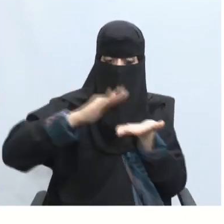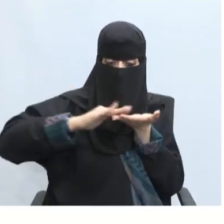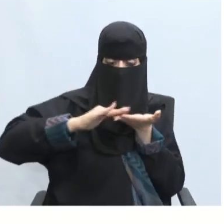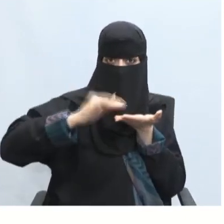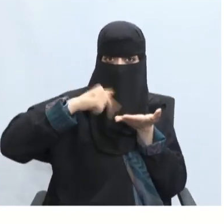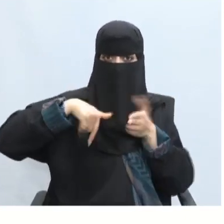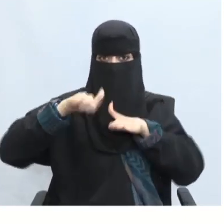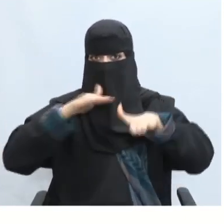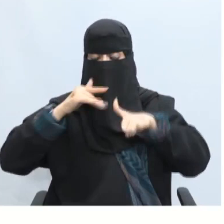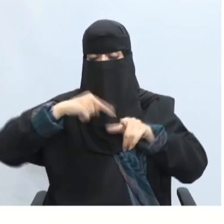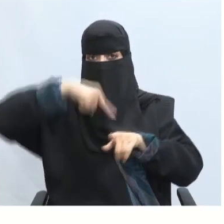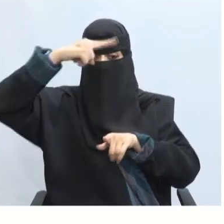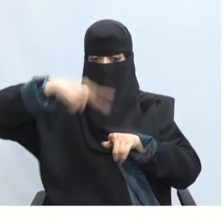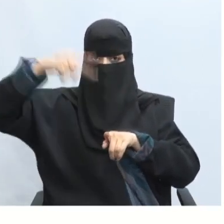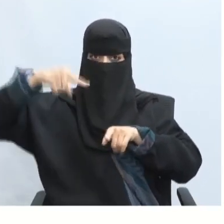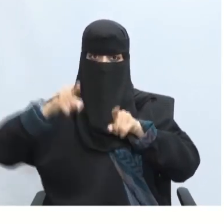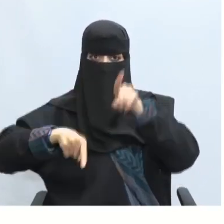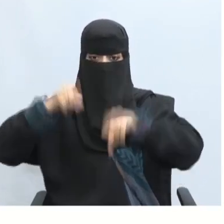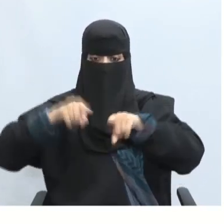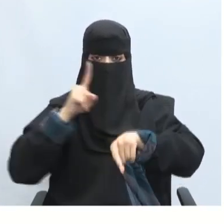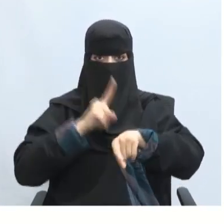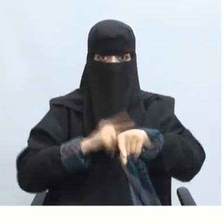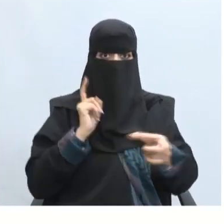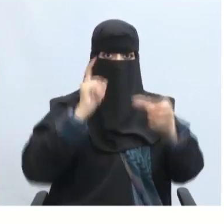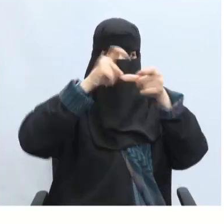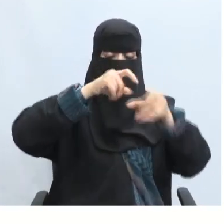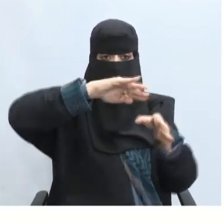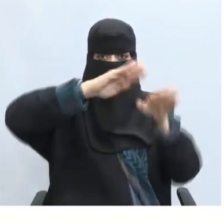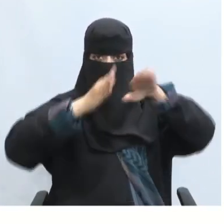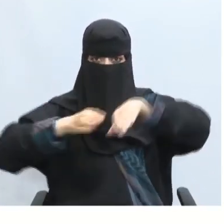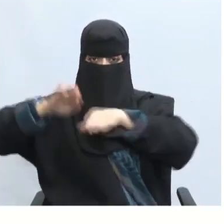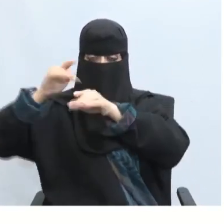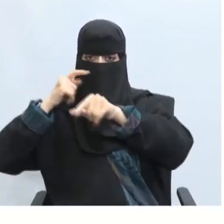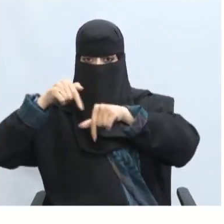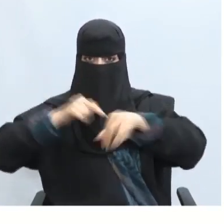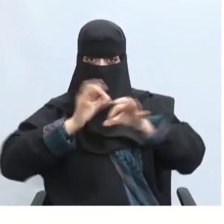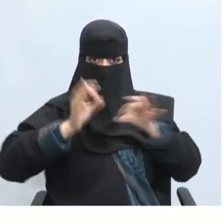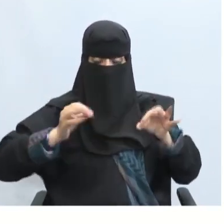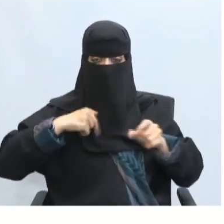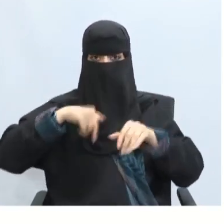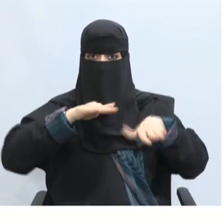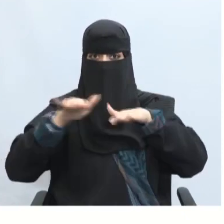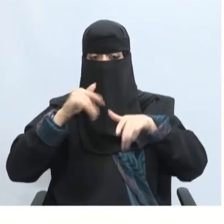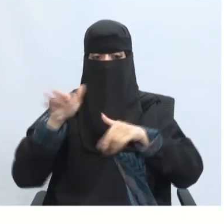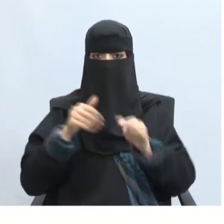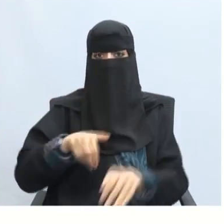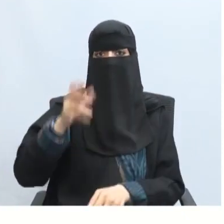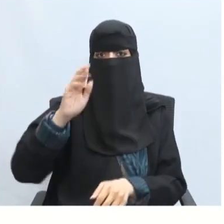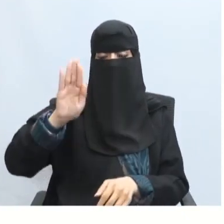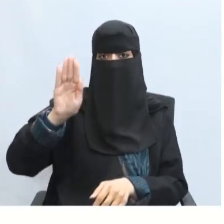للزلزال بقياس الفرق بين زمني وصول الموجتين في المخطط الزلزالي السيز